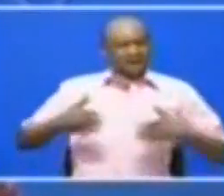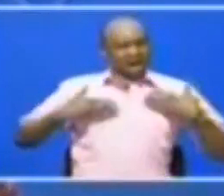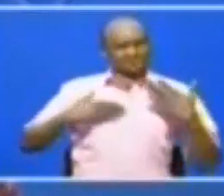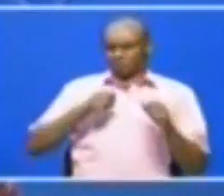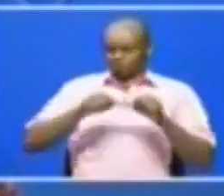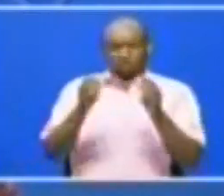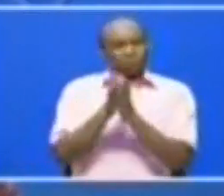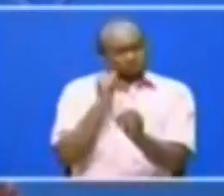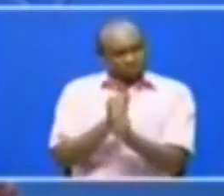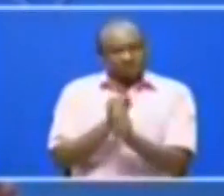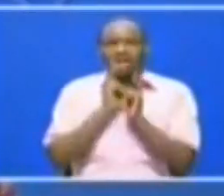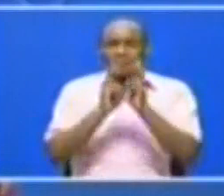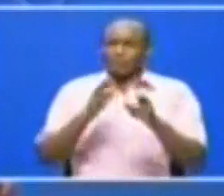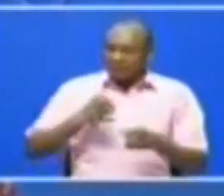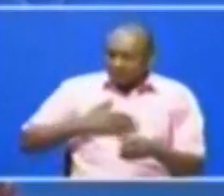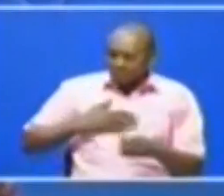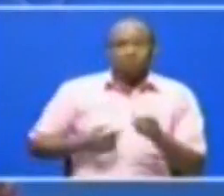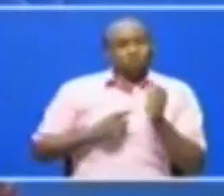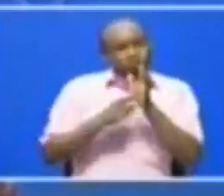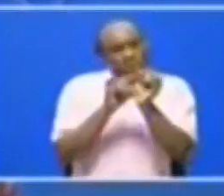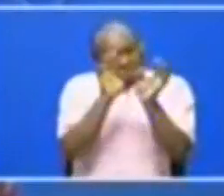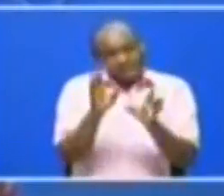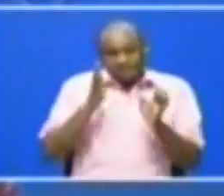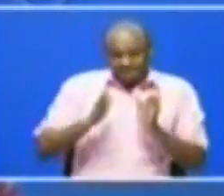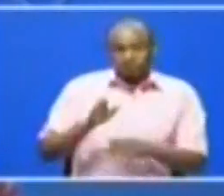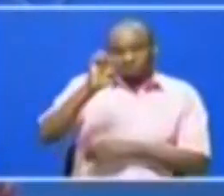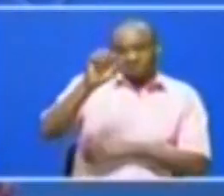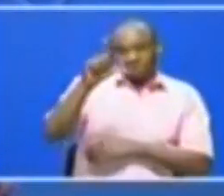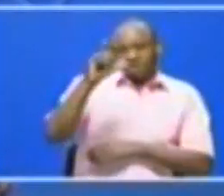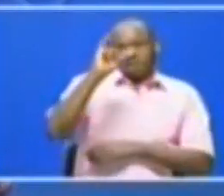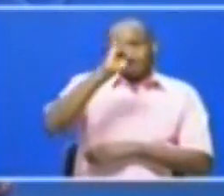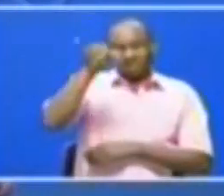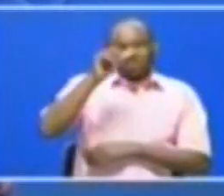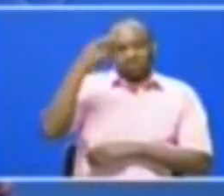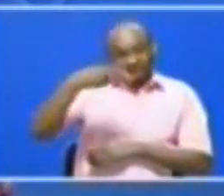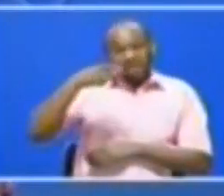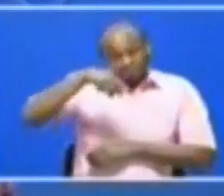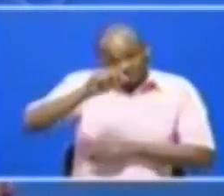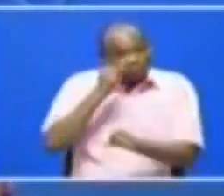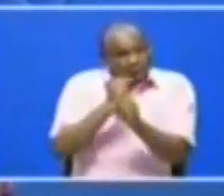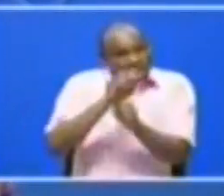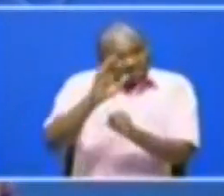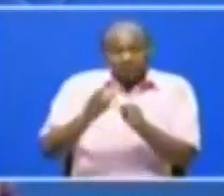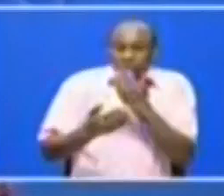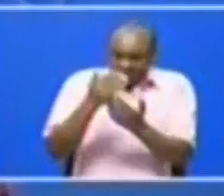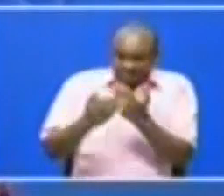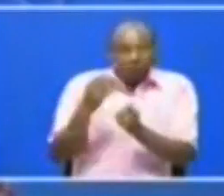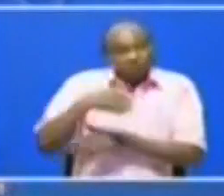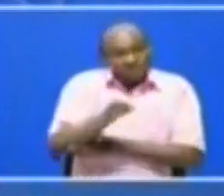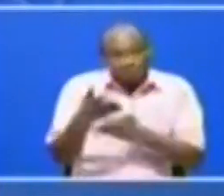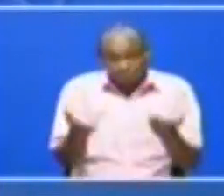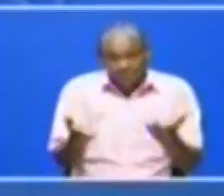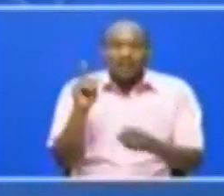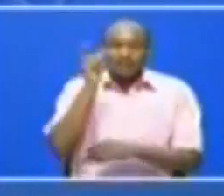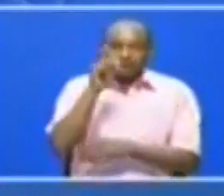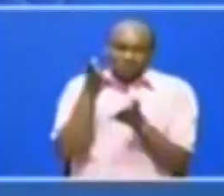na kazi. Ripota wetu Raquel Muigai alipatana na Elijah Kioko anayepata mapato yake kwa kuwatunza nyoka katika makavazi ya